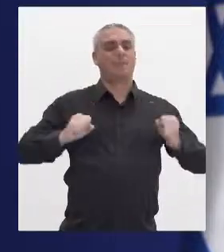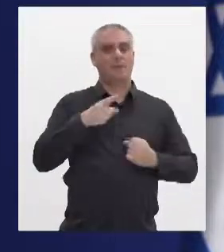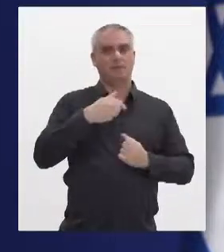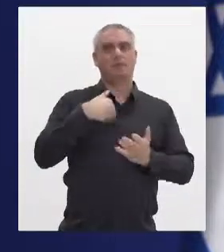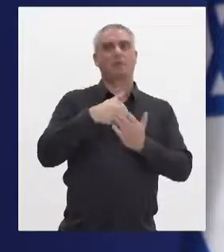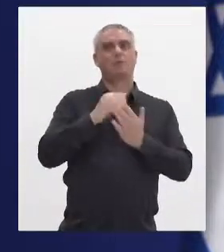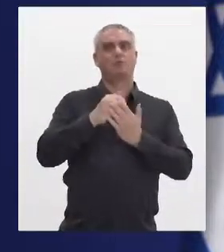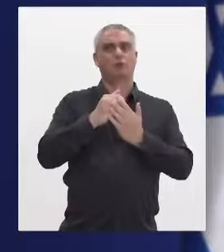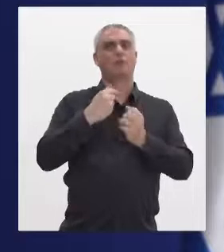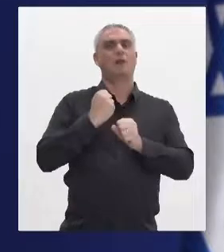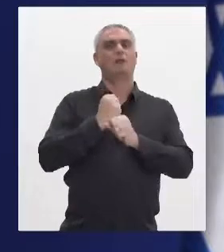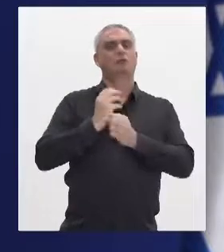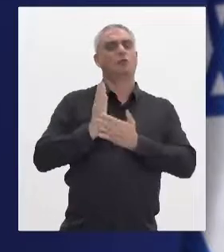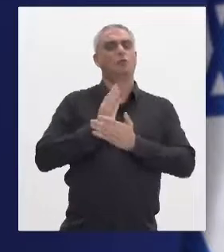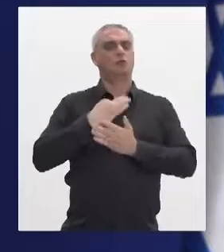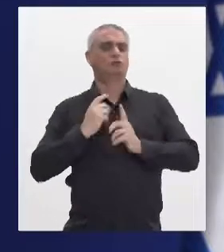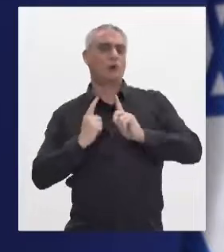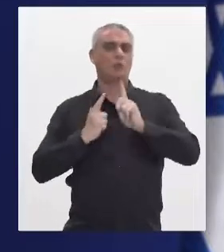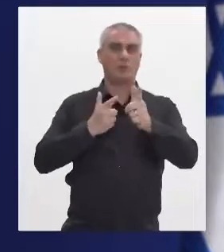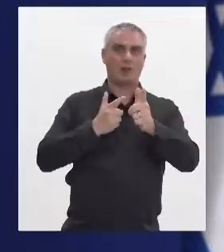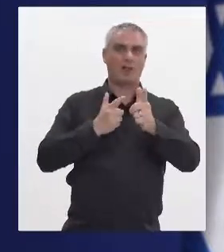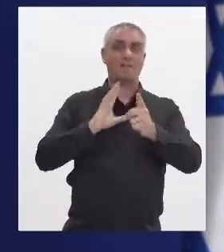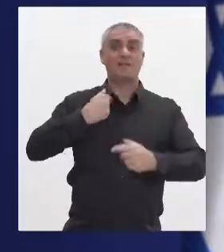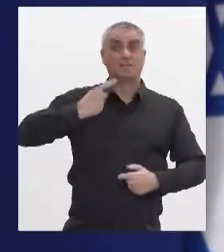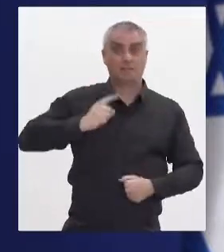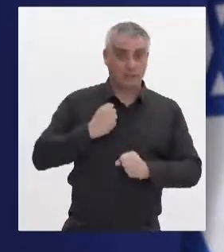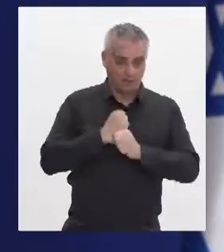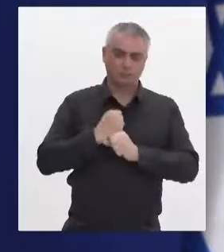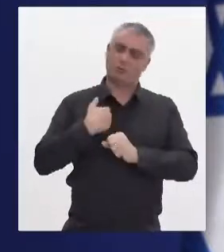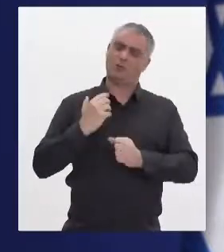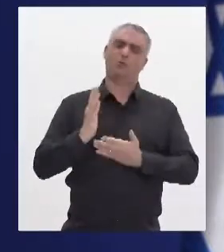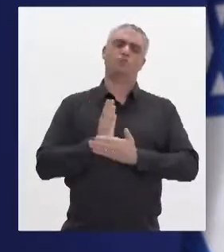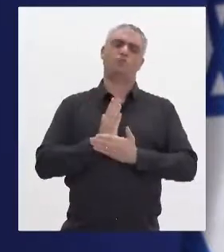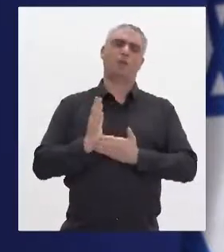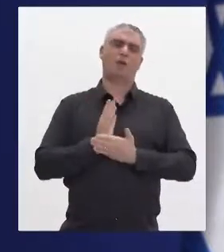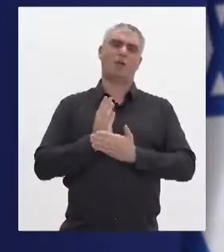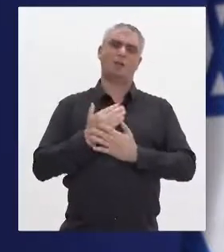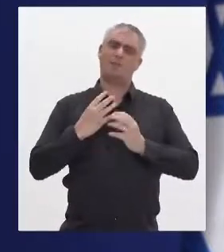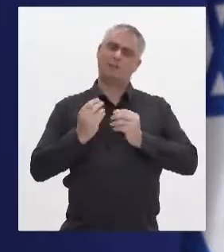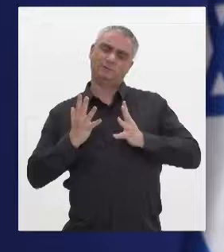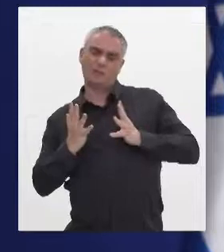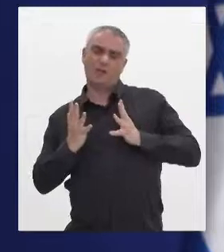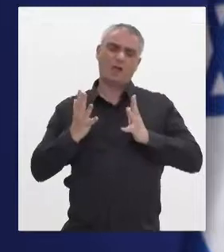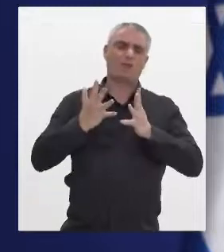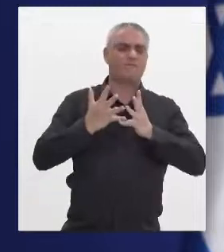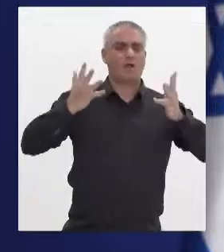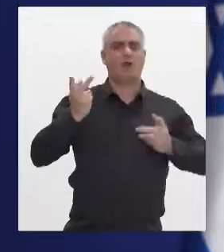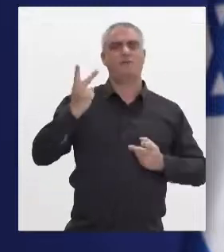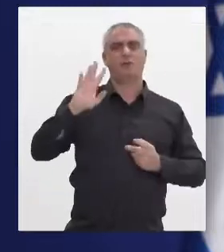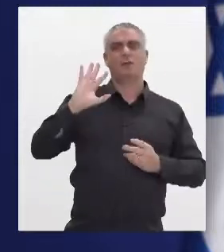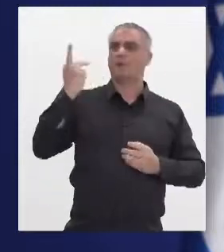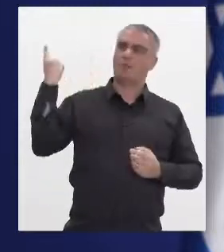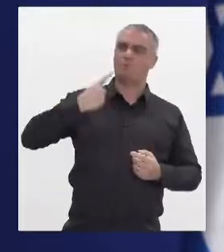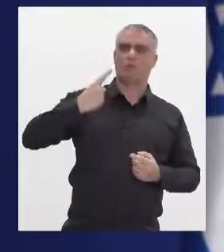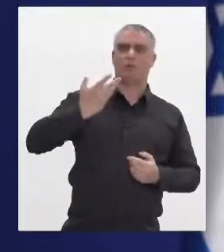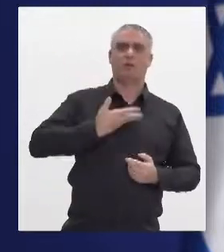להאיץ את המוכנות שלנו למלחמה באם נידרש אליה אנחנו ארוכים לצאת להתקפה רחבה יותר בינתן